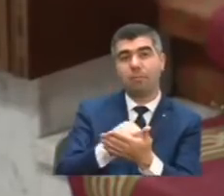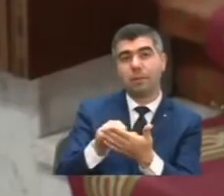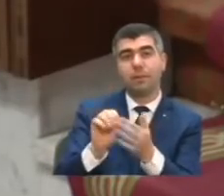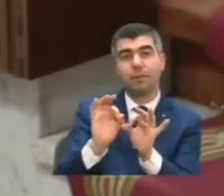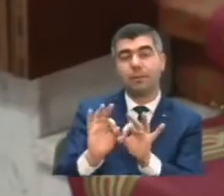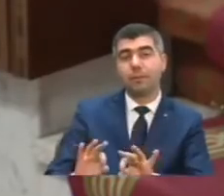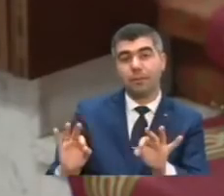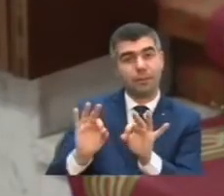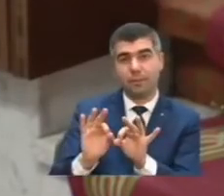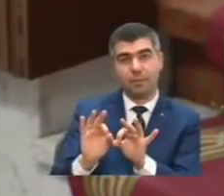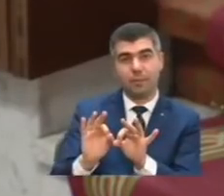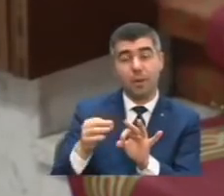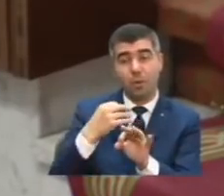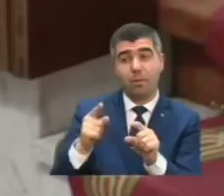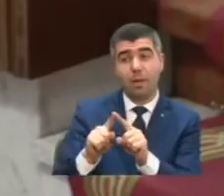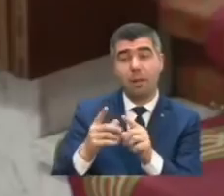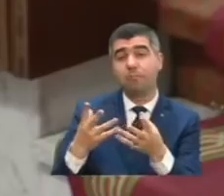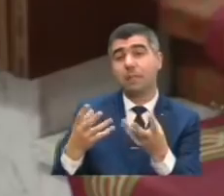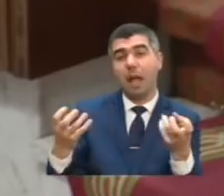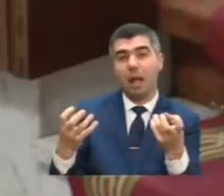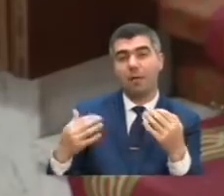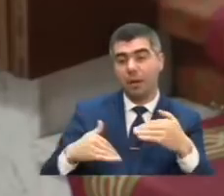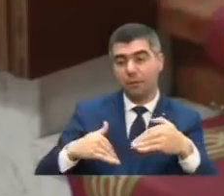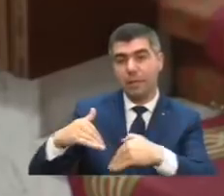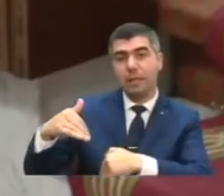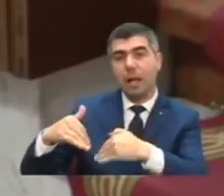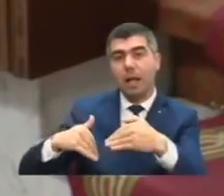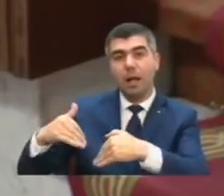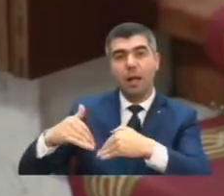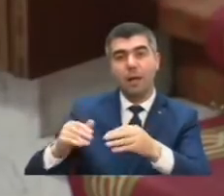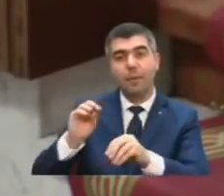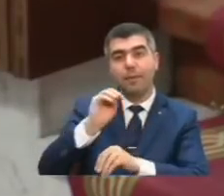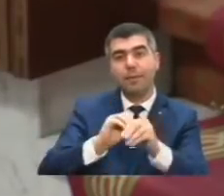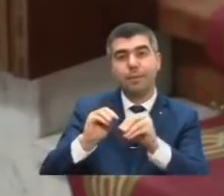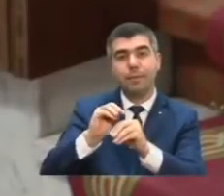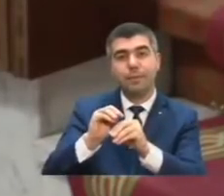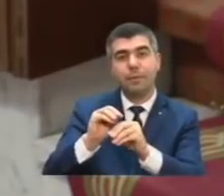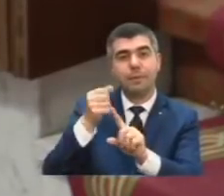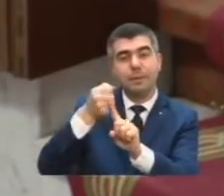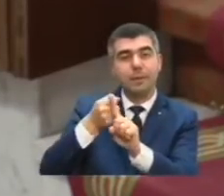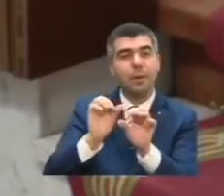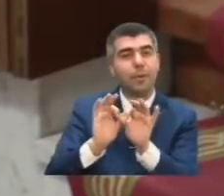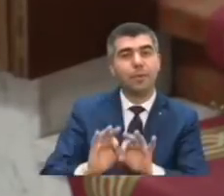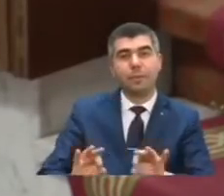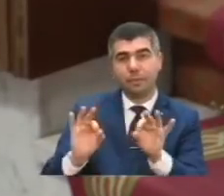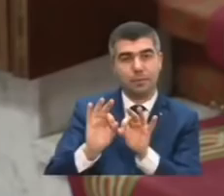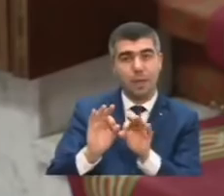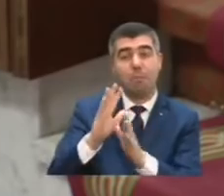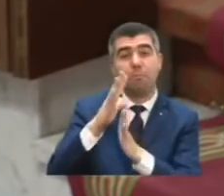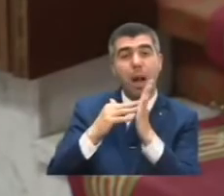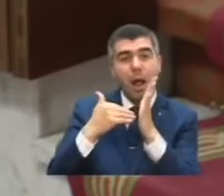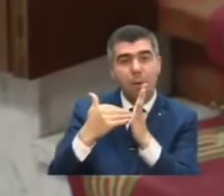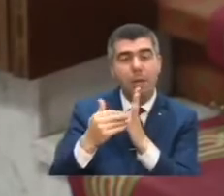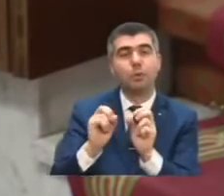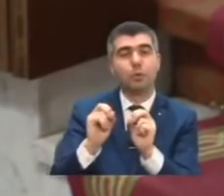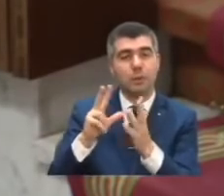ديال المحاور والمقاطع الطرقيه، وهذا في العمق تيطرح الاشكال ديال التزام الاطراف، لانه البرنامج تيدار ولكن